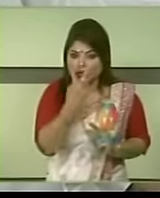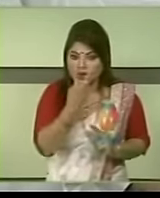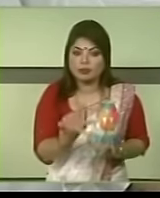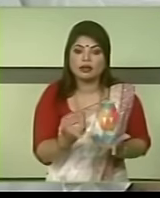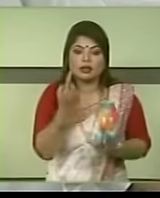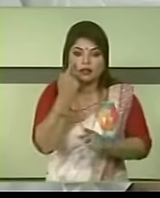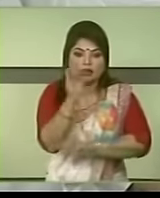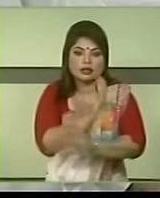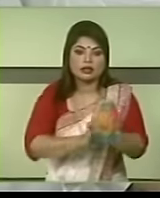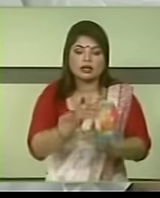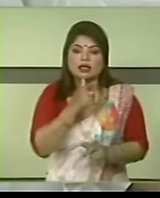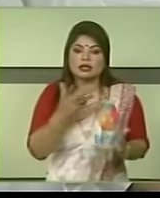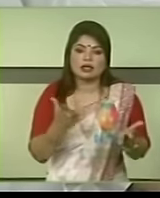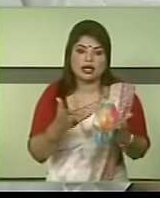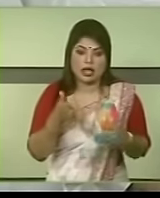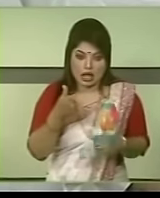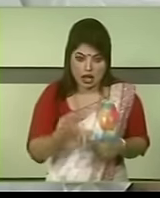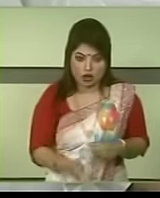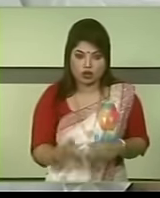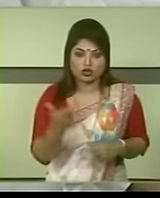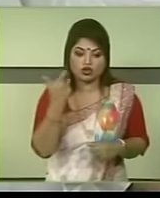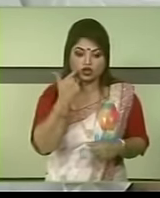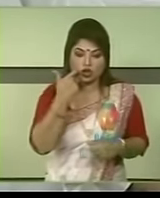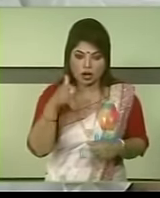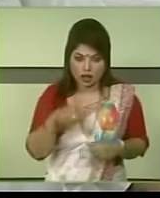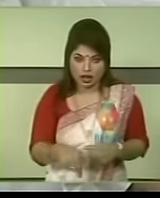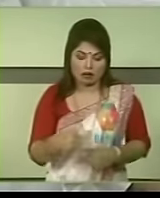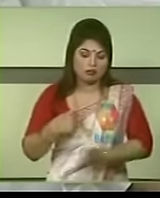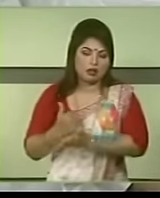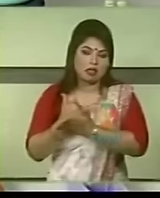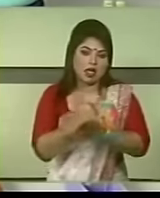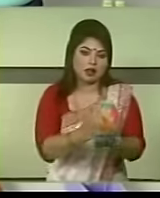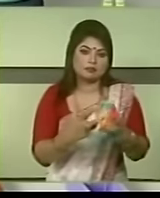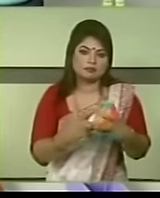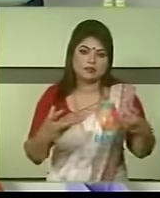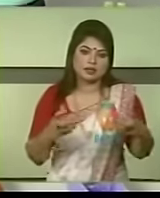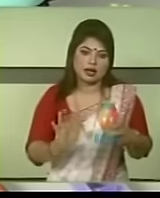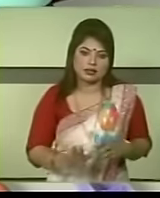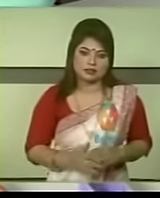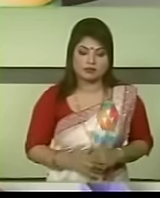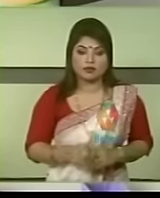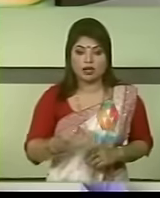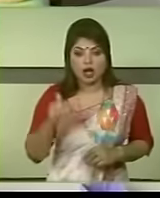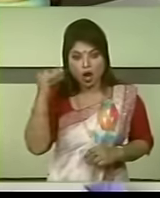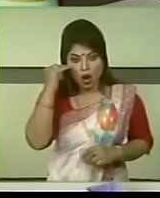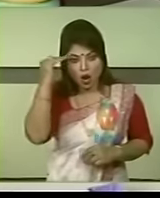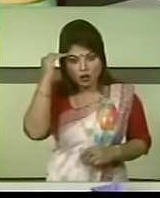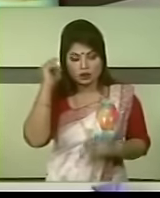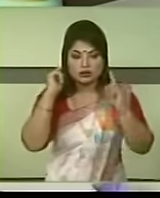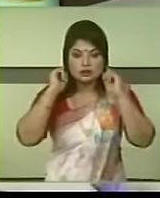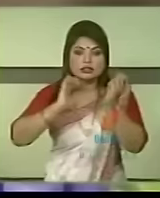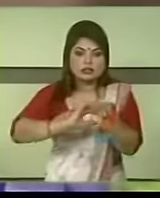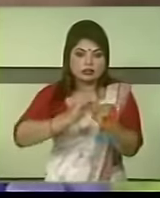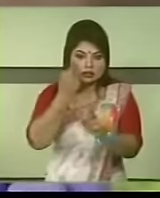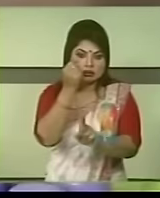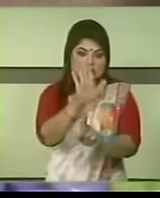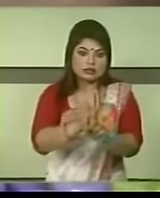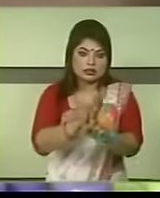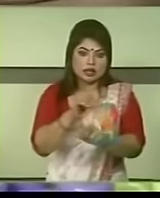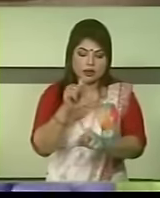এইরকমভাবে জাতীয় পর্যায়ে এই এইসব দিকে এতটা নজর দেওয়া হয়। দেশে অটিস্টিক শিশুদের চিকিৎসা সেবা ও পুনর্বাসনের বিস্তার